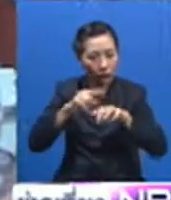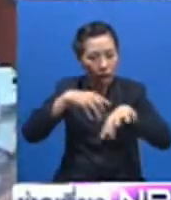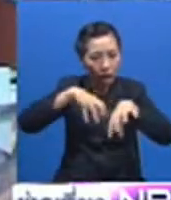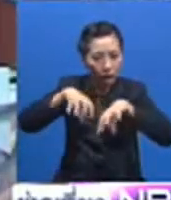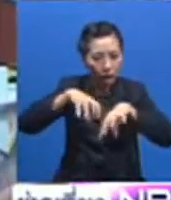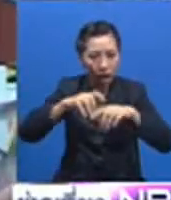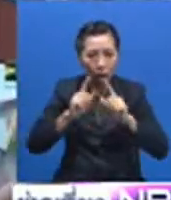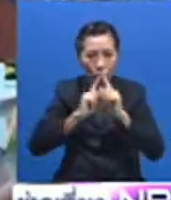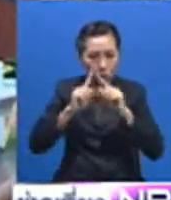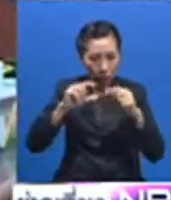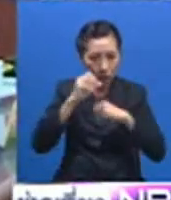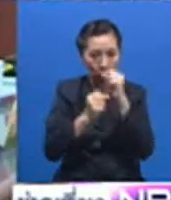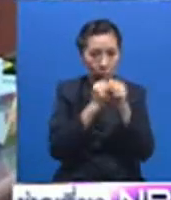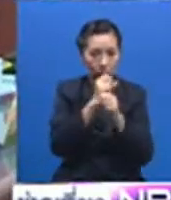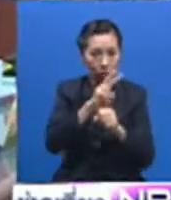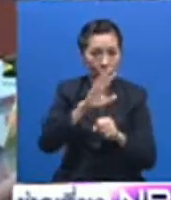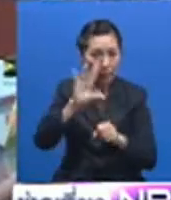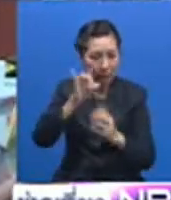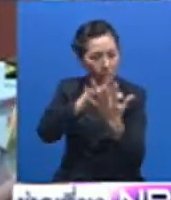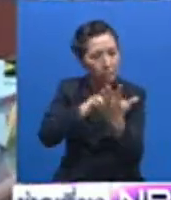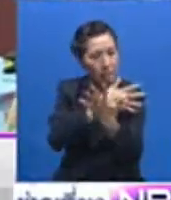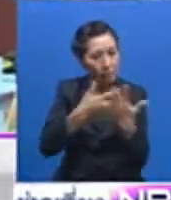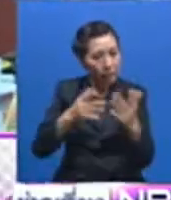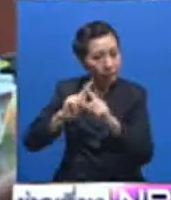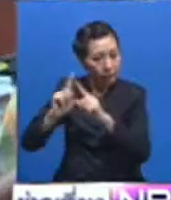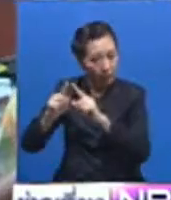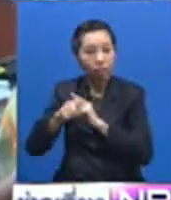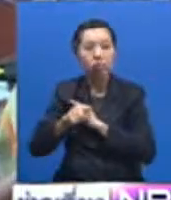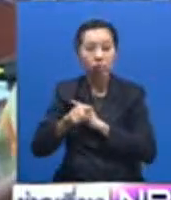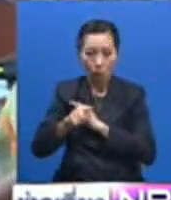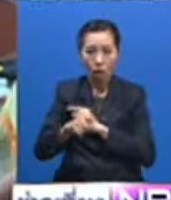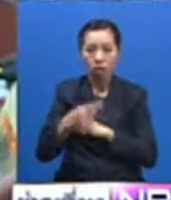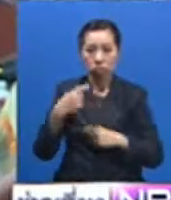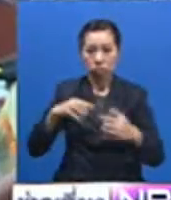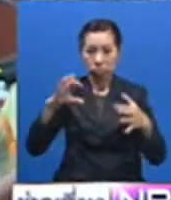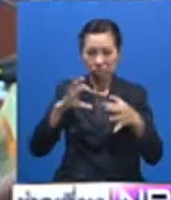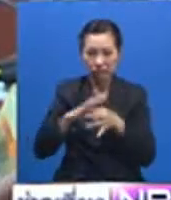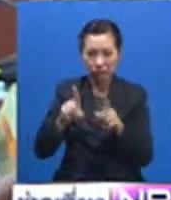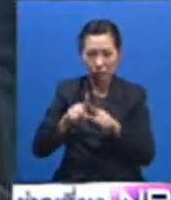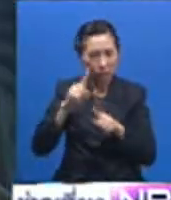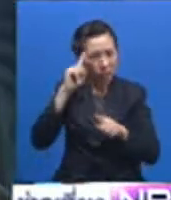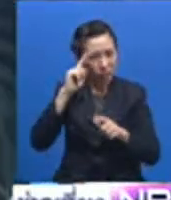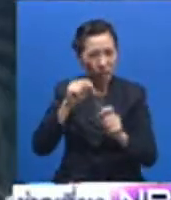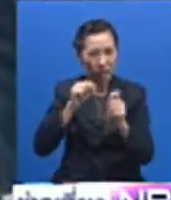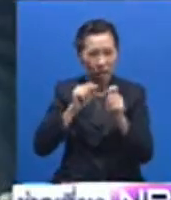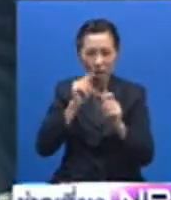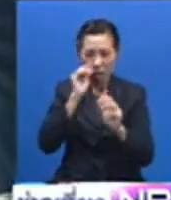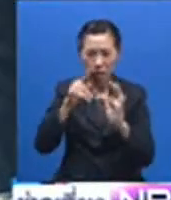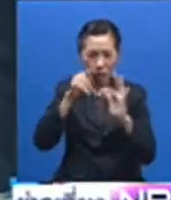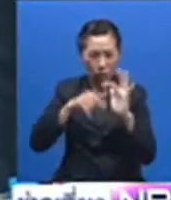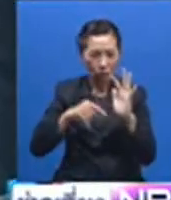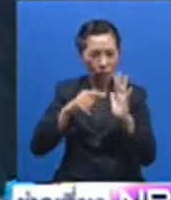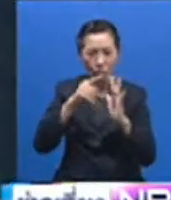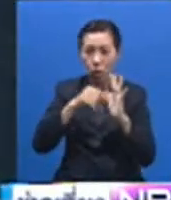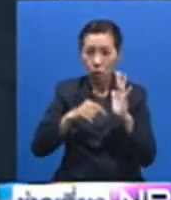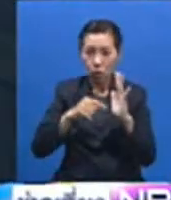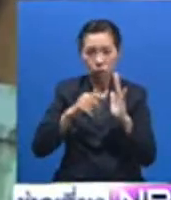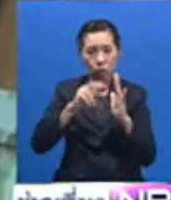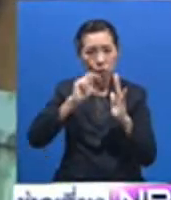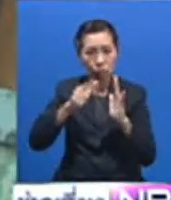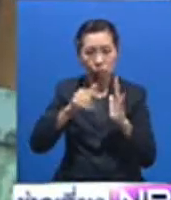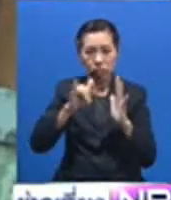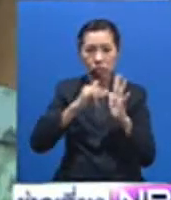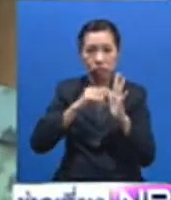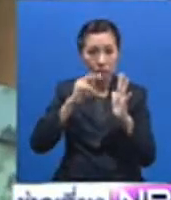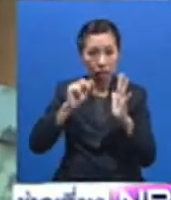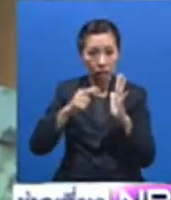ในปี 2558แม่ทำให้คือ 4เปิดเผยว่าสำหรับกรณีทุ่งยางแดงโมเดลเป็นเรื่องการต่อสู้ทาง